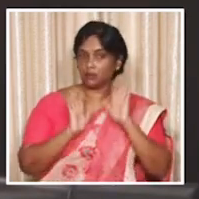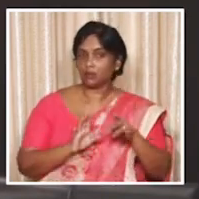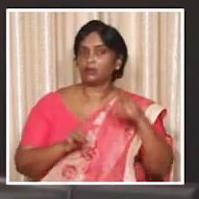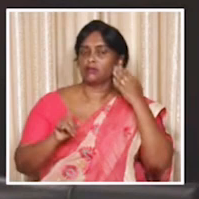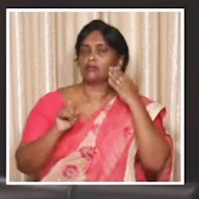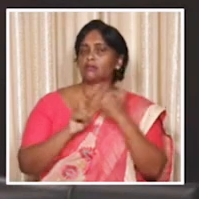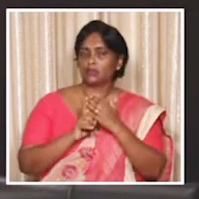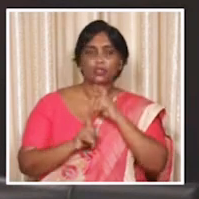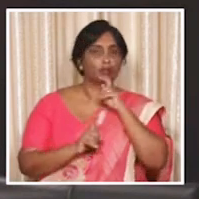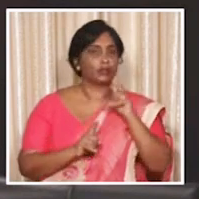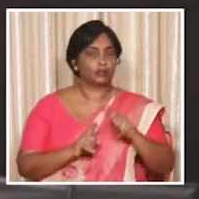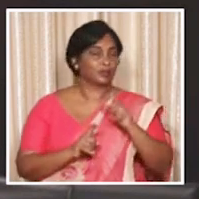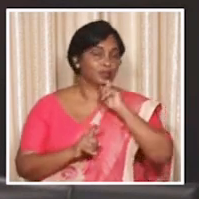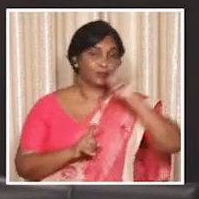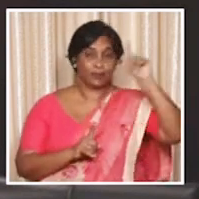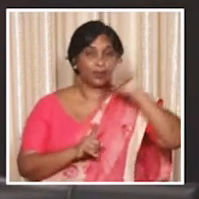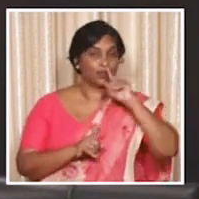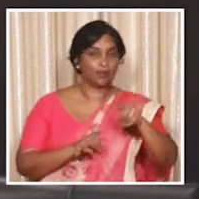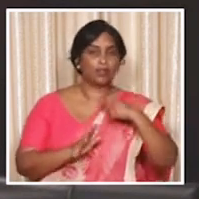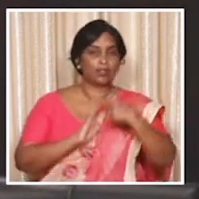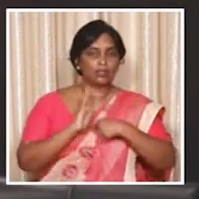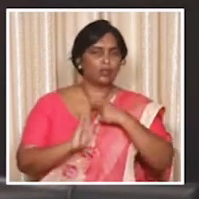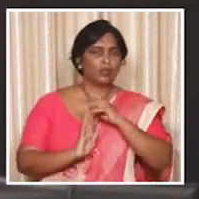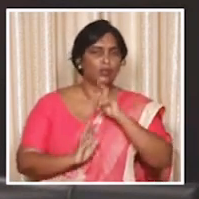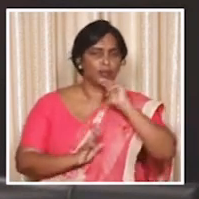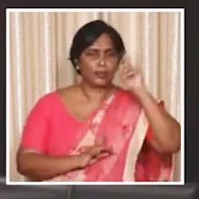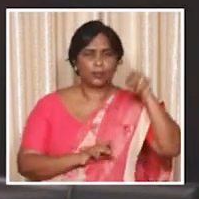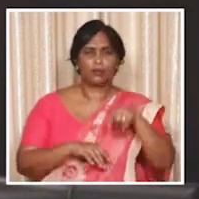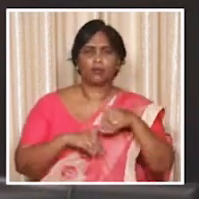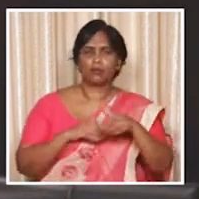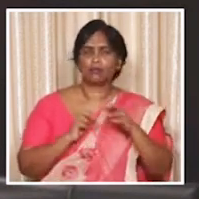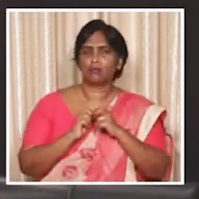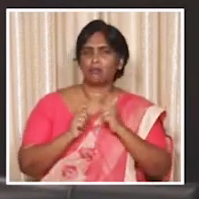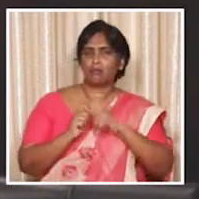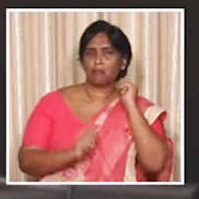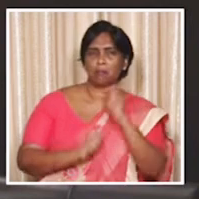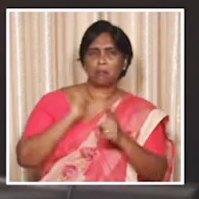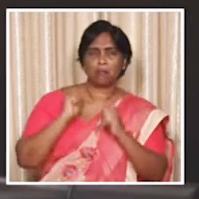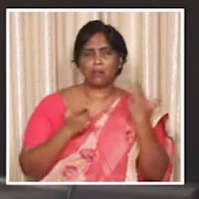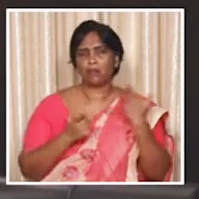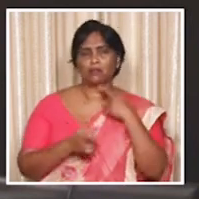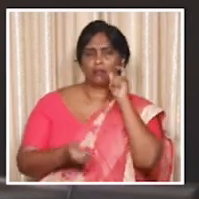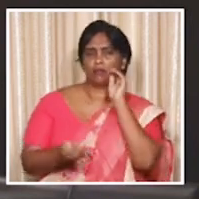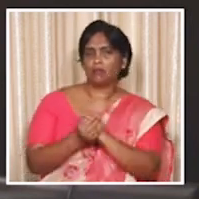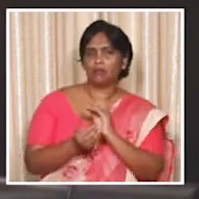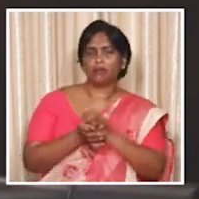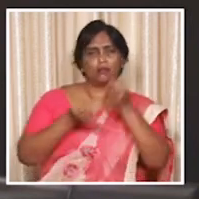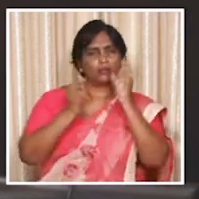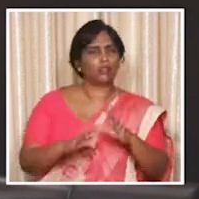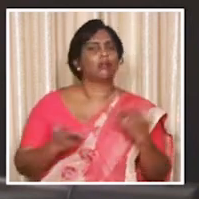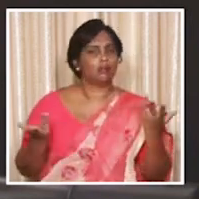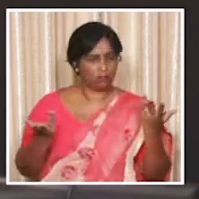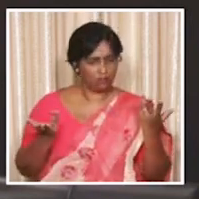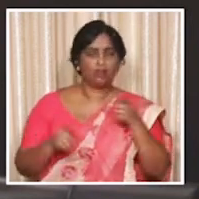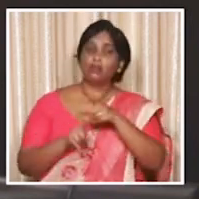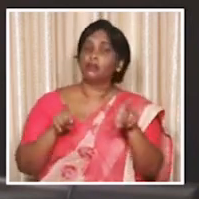මේ සම්බන්ධයෙන් විනිසුරුවන් අපිට සඳහන් කළේ මේ දේශීය විනිසුරුවන්ට පවා මේ වෙලාවේ හරි ගෙවීම් සිද්ධ වෙලා නැතුව ඔවුන්ව බලා කියා ගැනීම හරියට සිද්ධ වෙන්නේ නැහැ